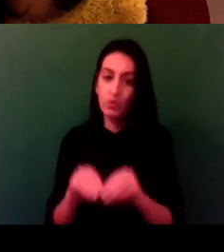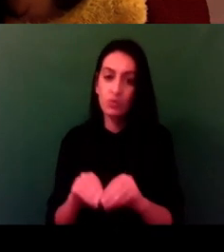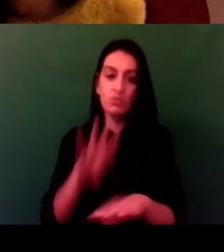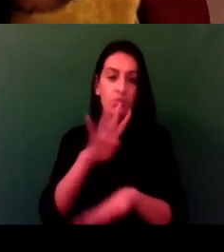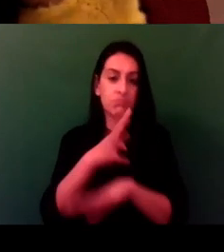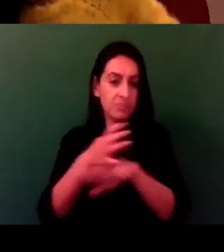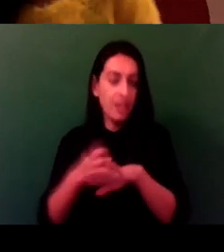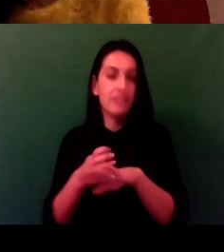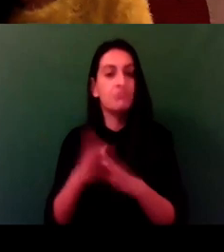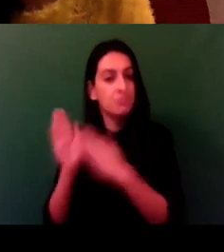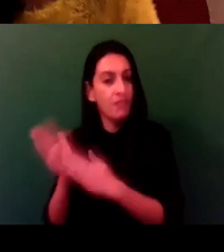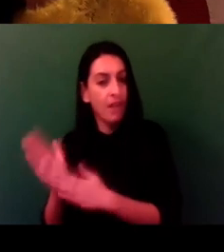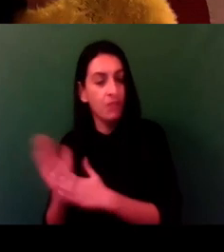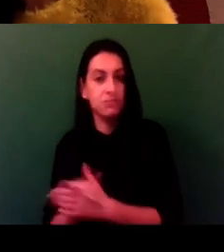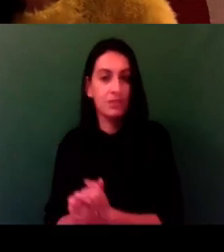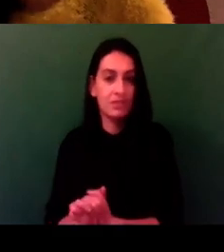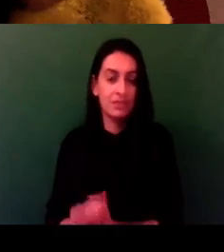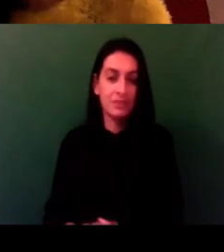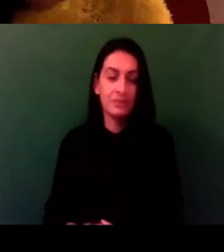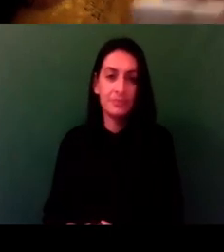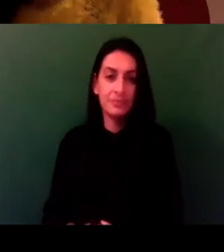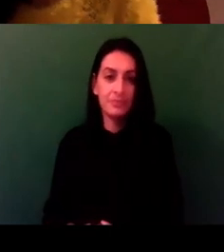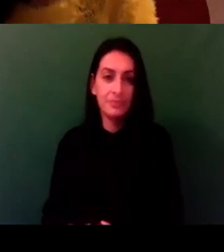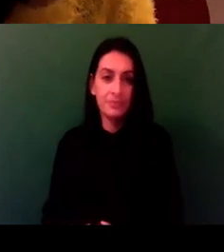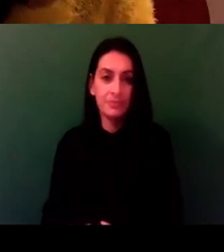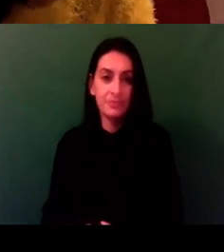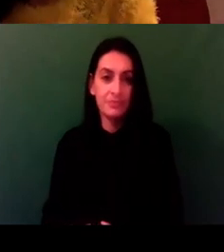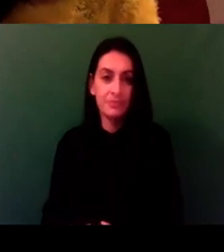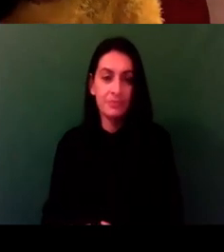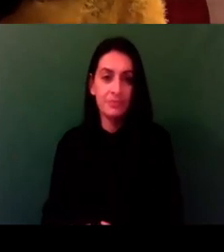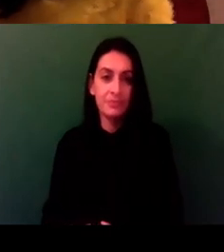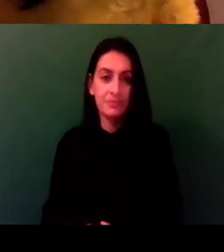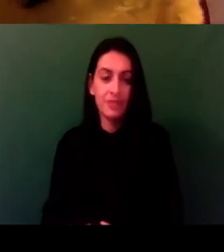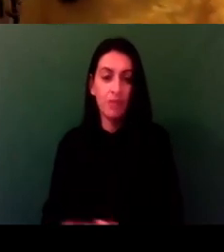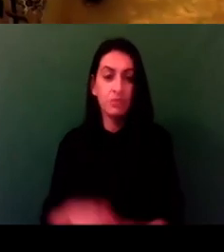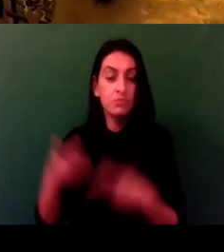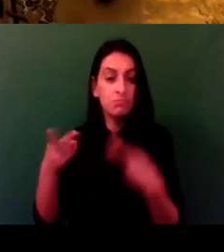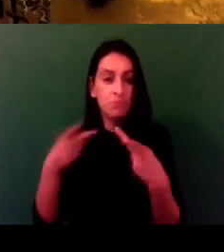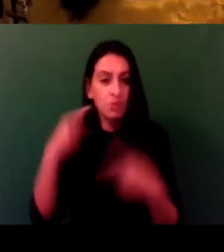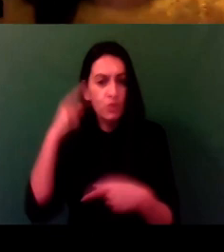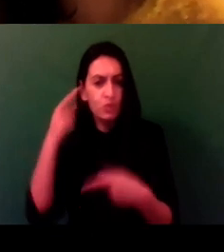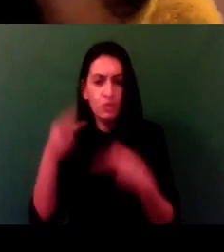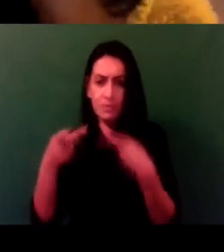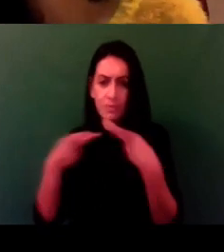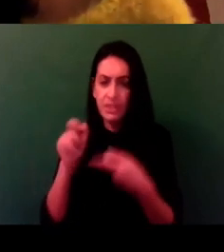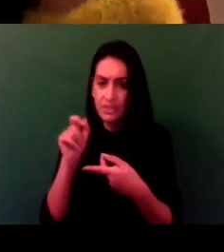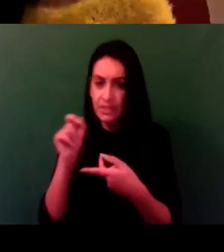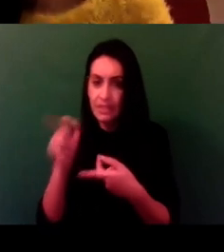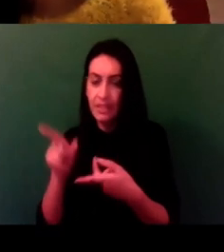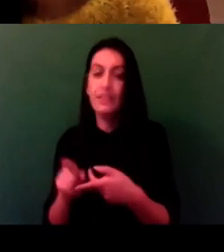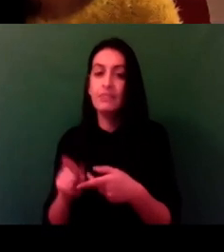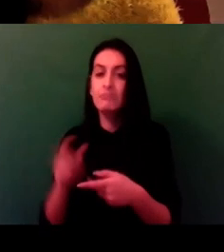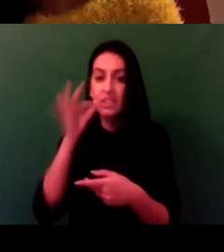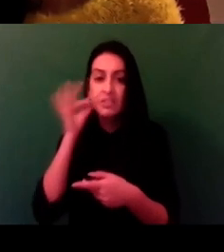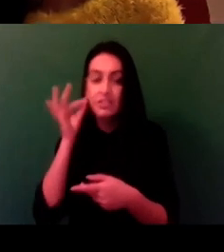e-maillerimizi boşuna paylaşmadı. Her ne kadar bu yolladığımız arayüze yorumlar yazanlarınız olduysa da lütfen özellikle bu katılım